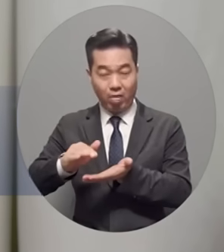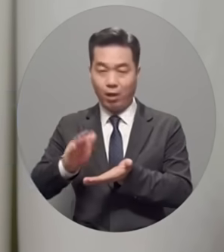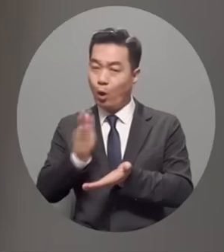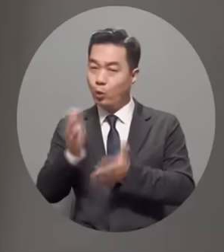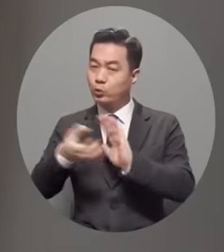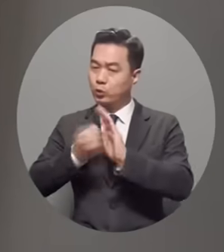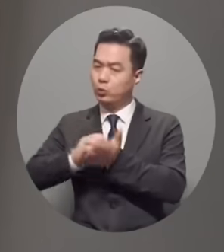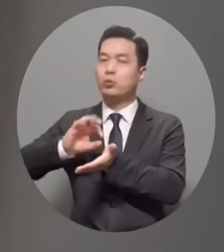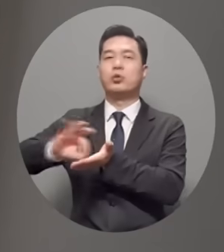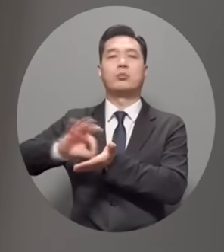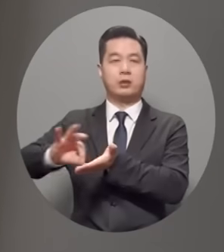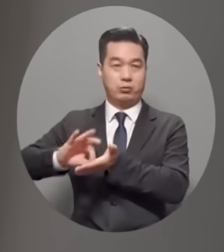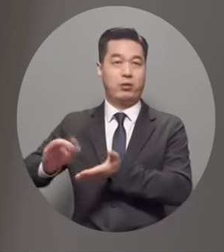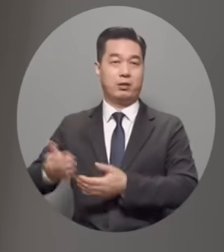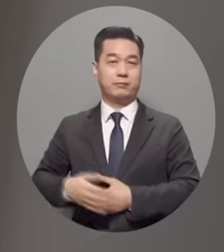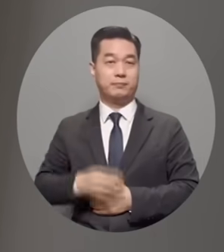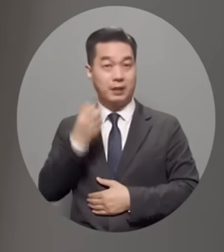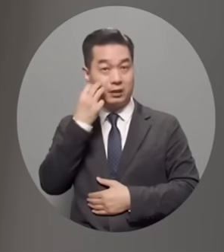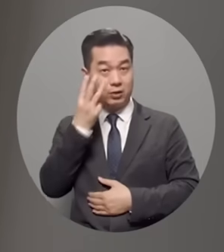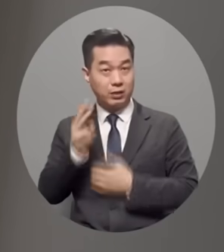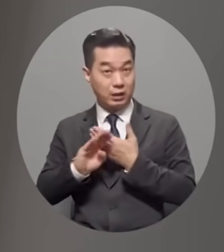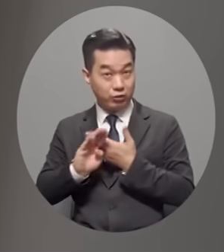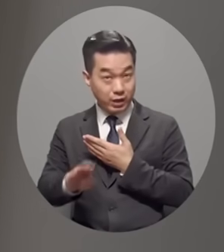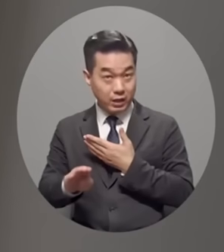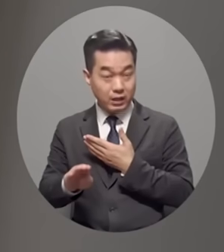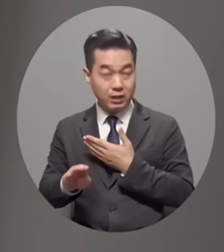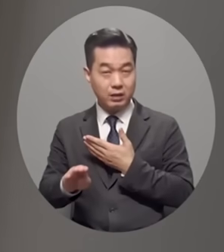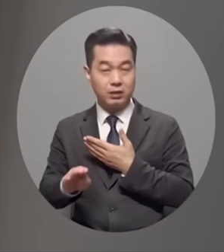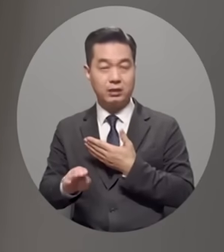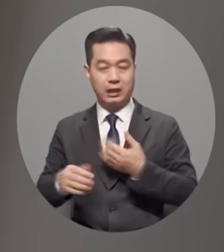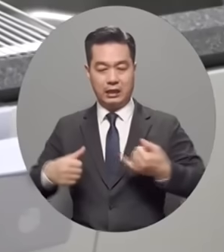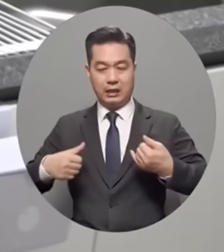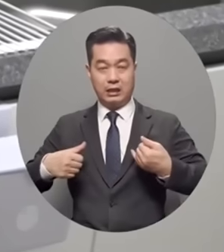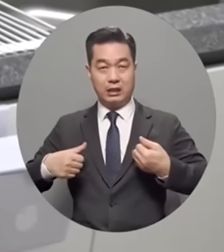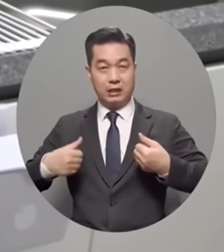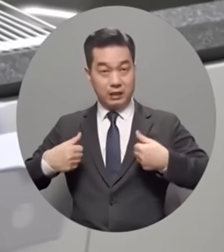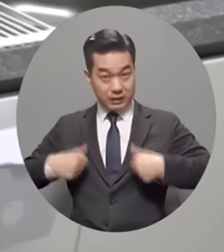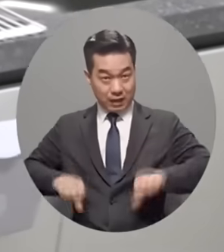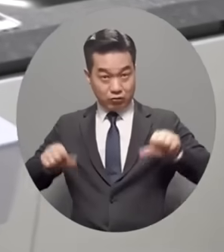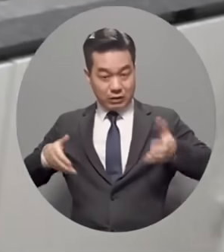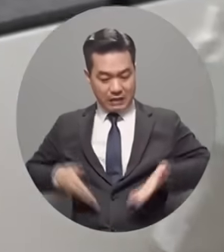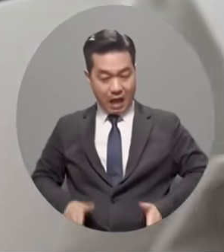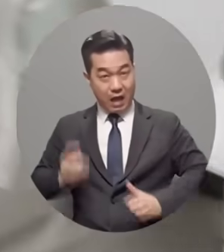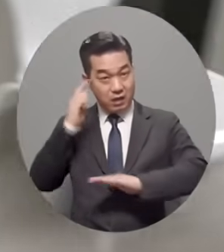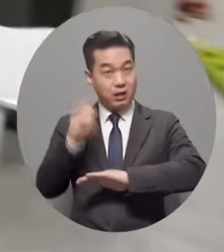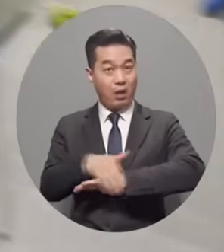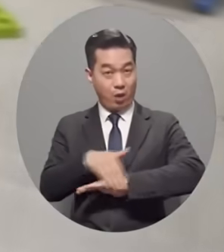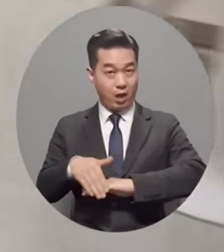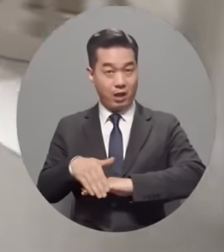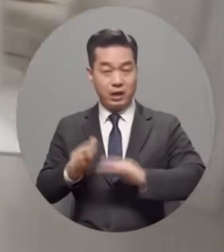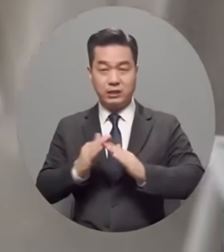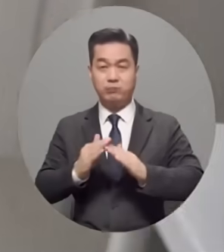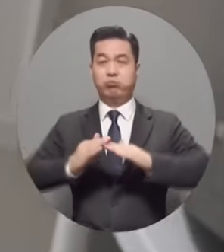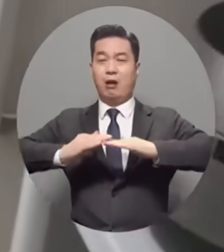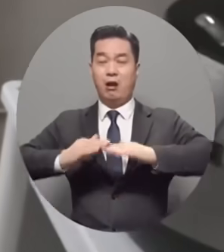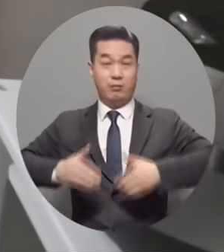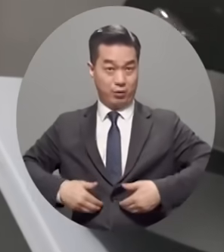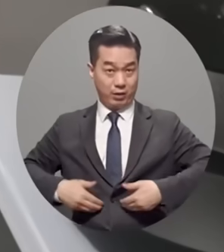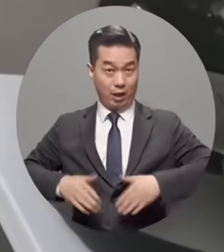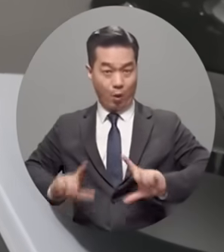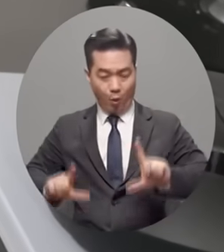같습니다. 석 달 뒤면 지우 엄마는 쌍둥이를 출산합니다. 더 큰 집이 필요할 텐데 마침